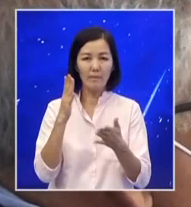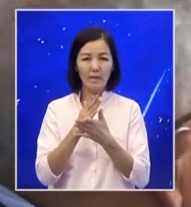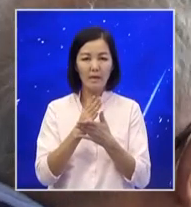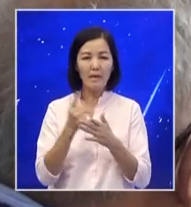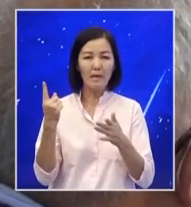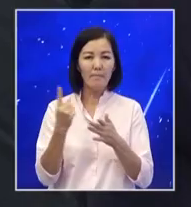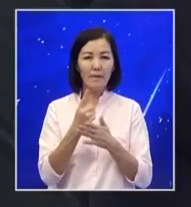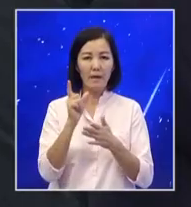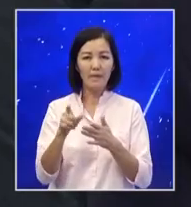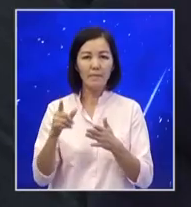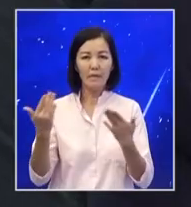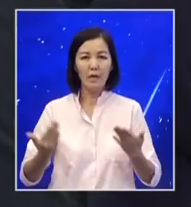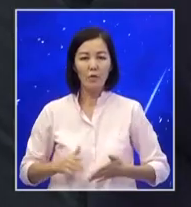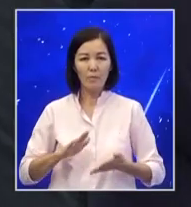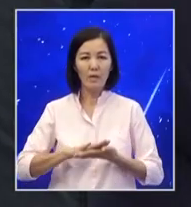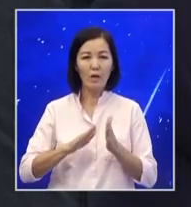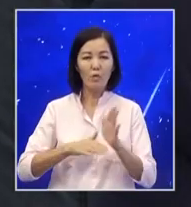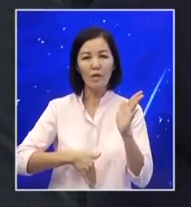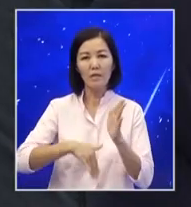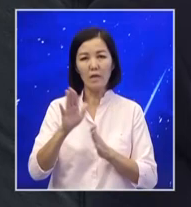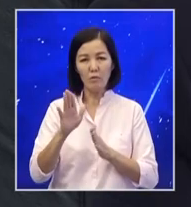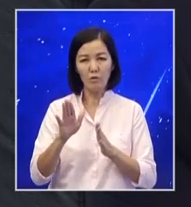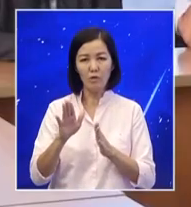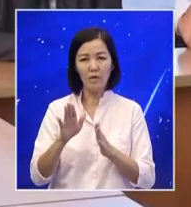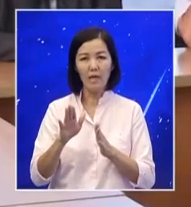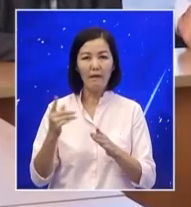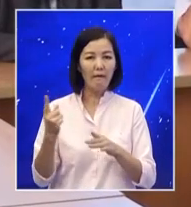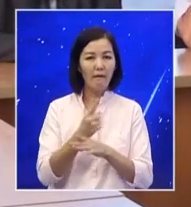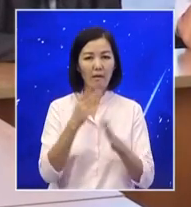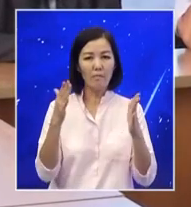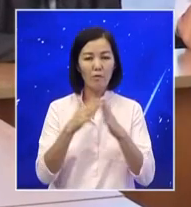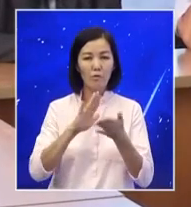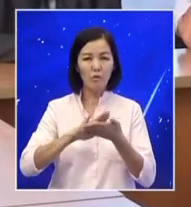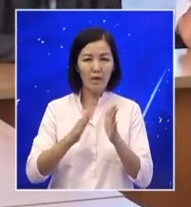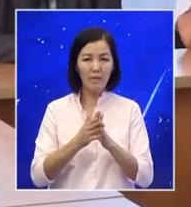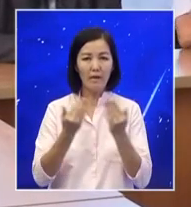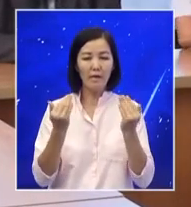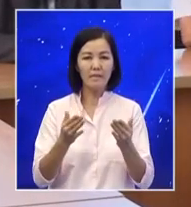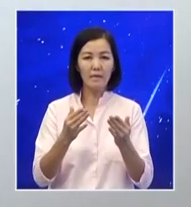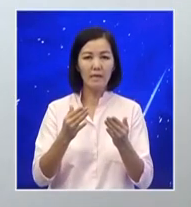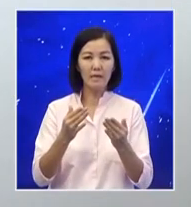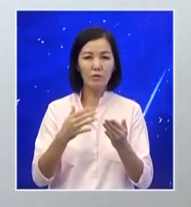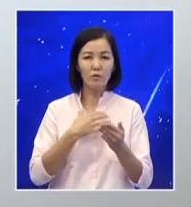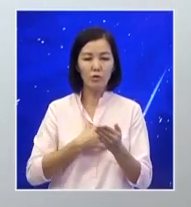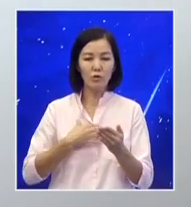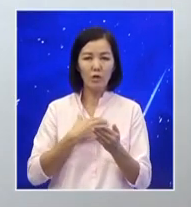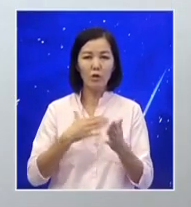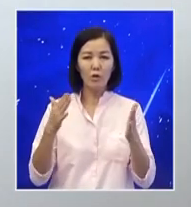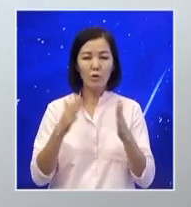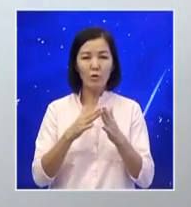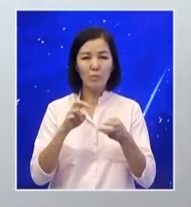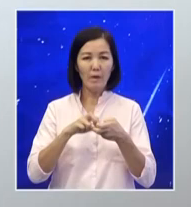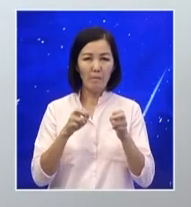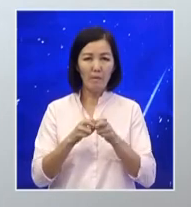қамтылған. Бірі азаматтардың әлеуметтік әл-ауқатын арттыру. Ең алдымен баспана жағдайы, қазір екінің бірін толғандырып жүргені